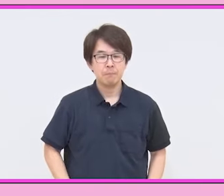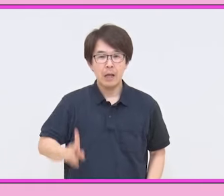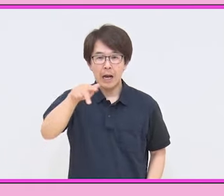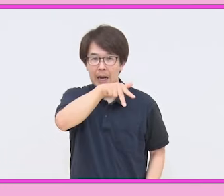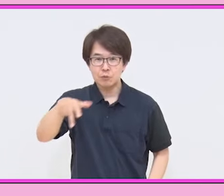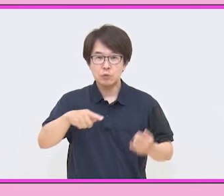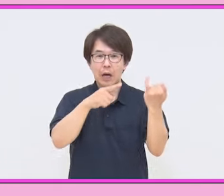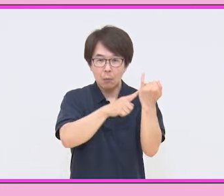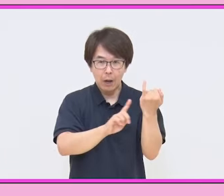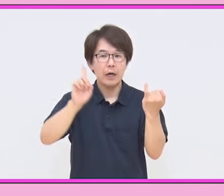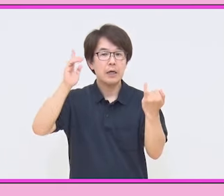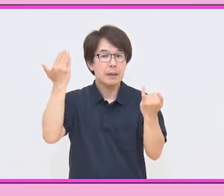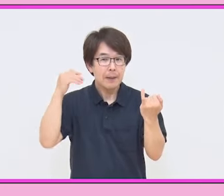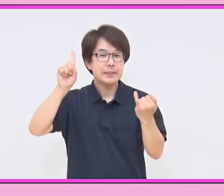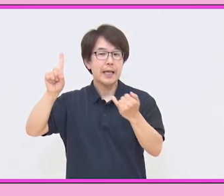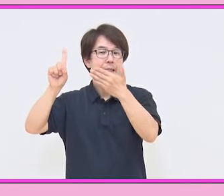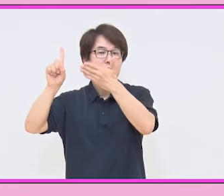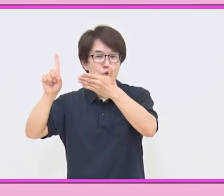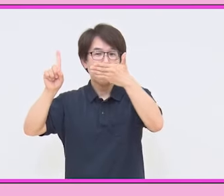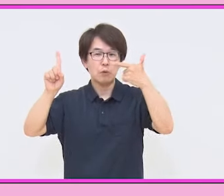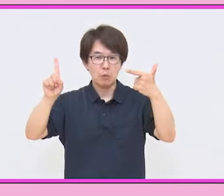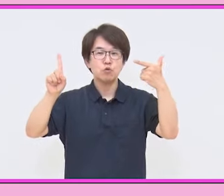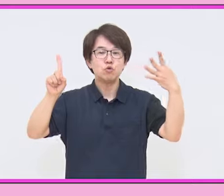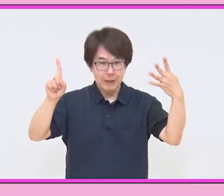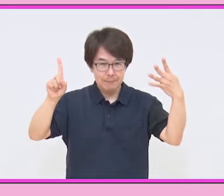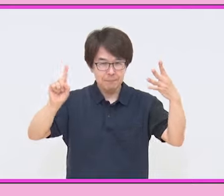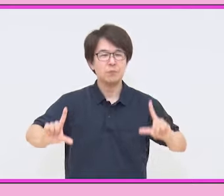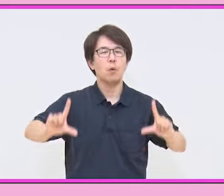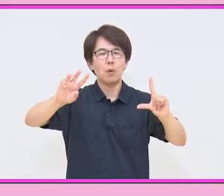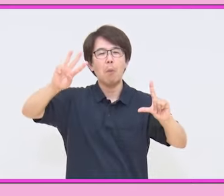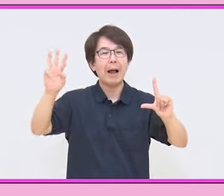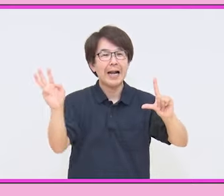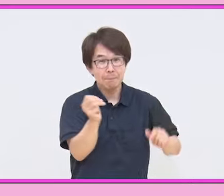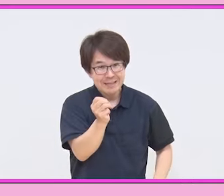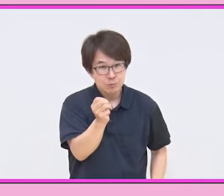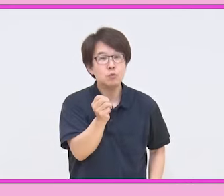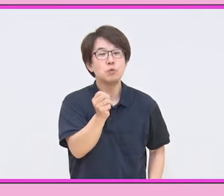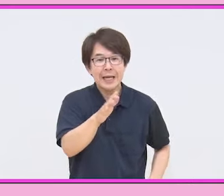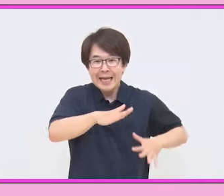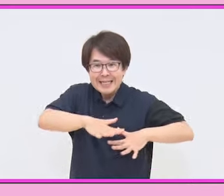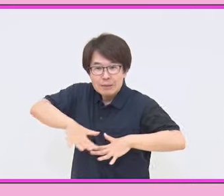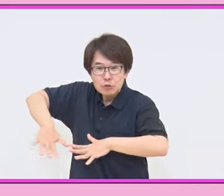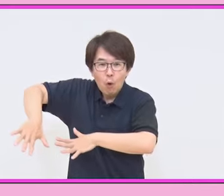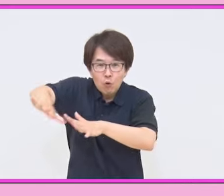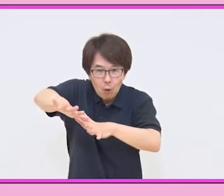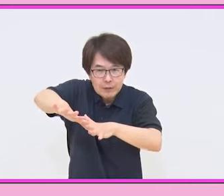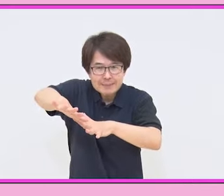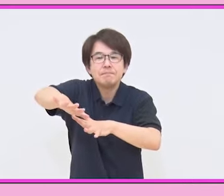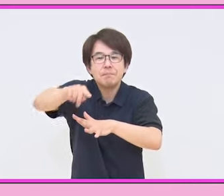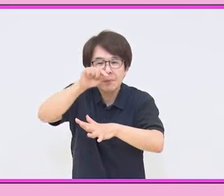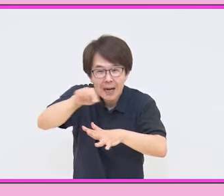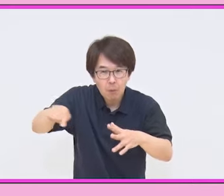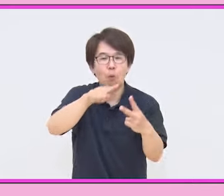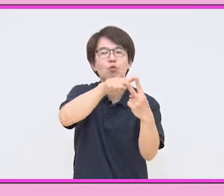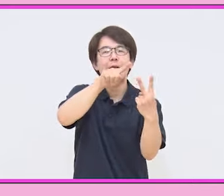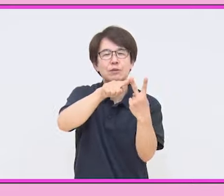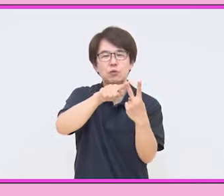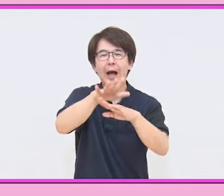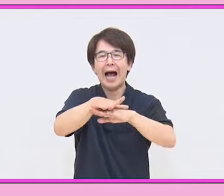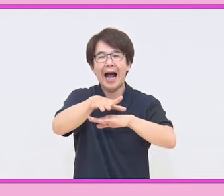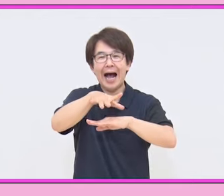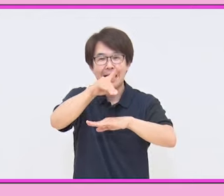は1964年の東京パラリンピックに陸上競技の2種目で初出場し、いずれ